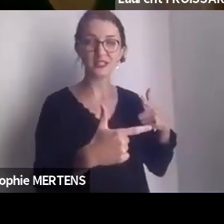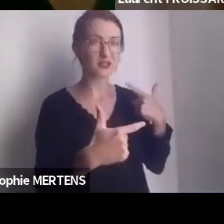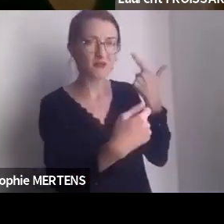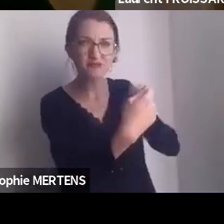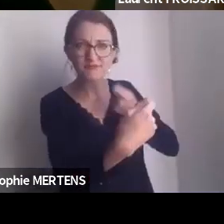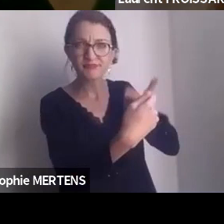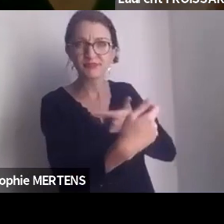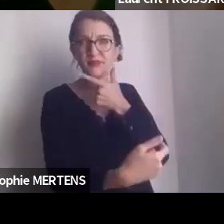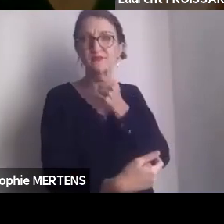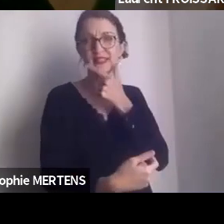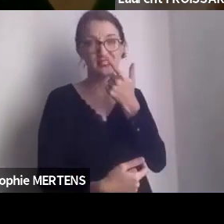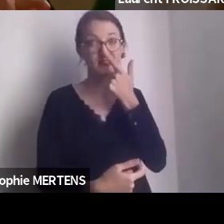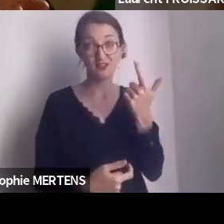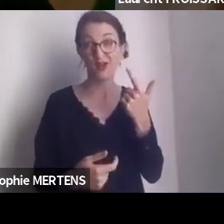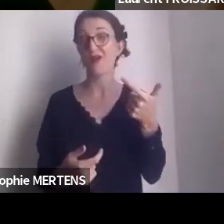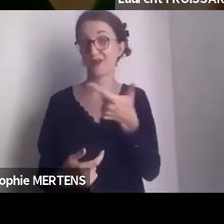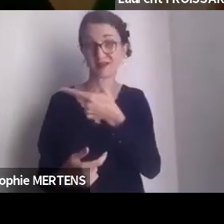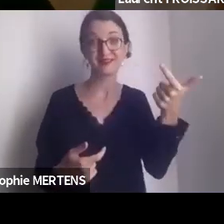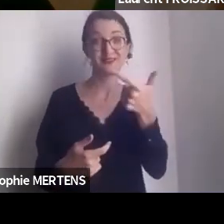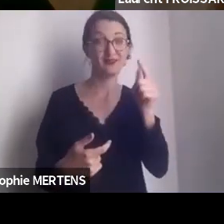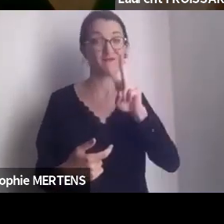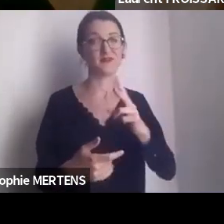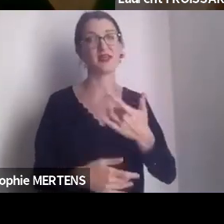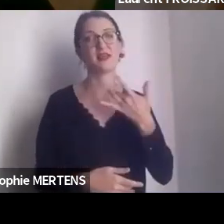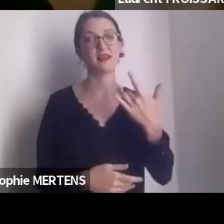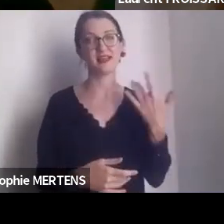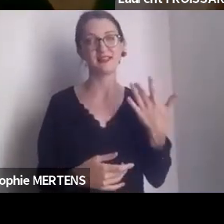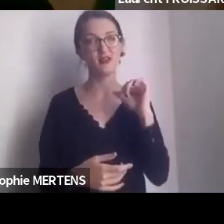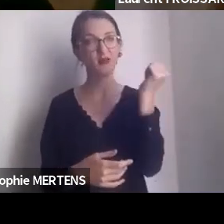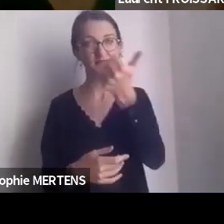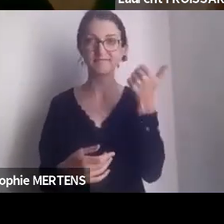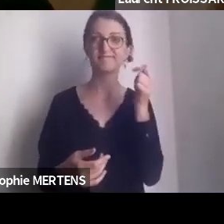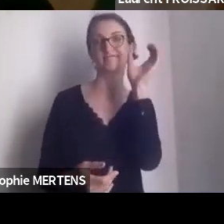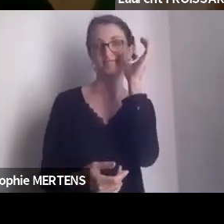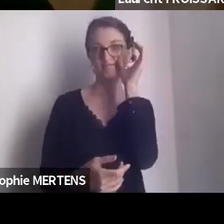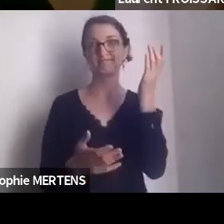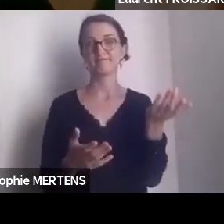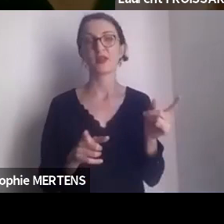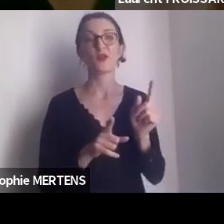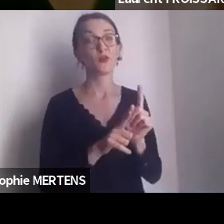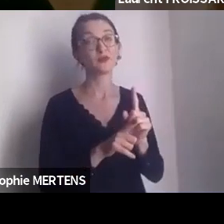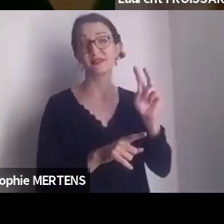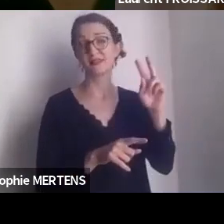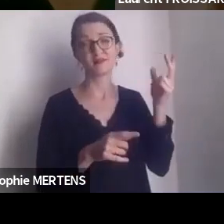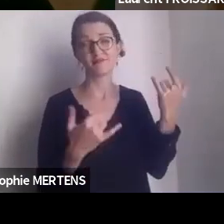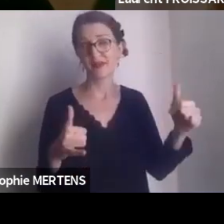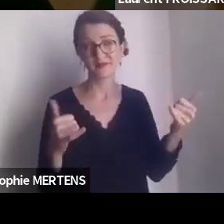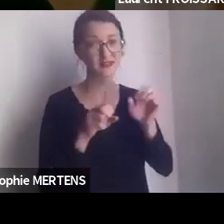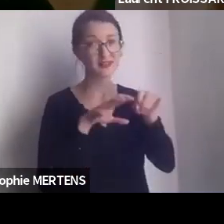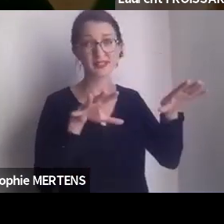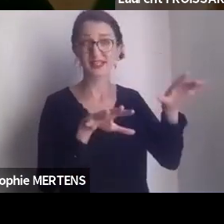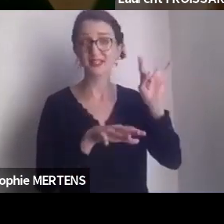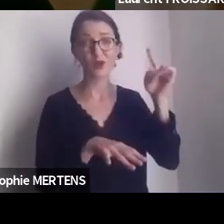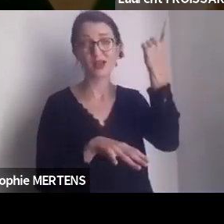de vous partager ce matin. Et Laurent est un exemple, il y a bien sûr d'autres exemples dans le réseau H-Up que nous pourrons citer ou que nous pourrons